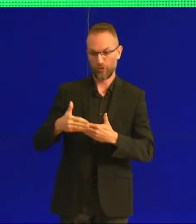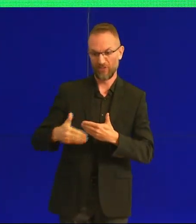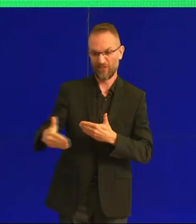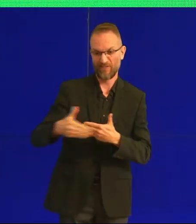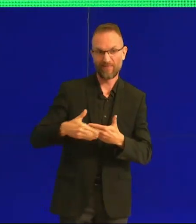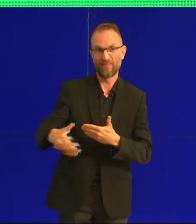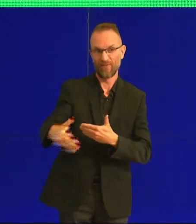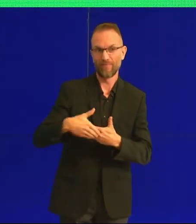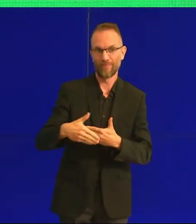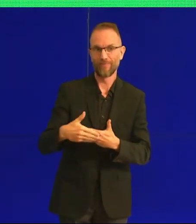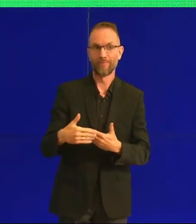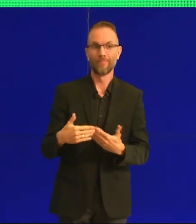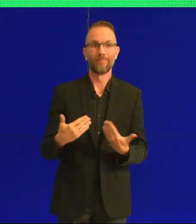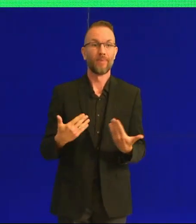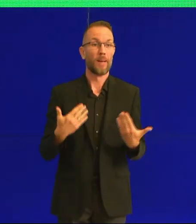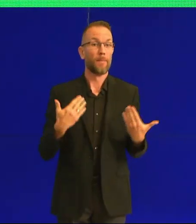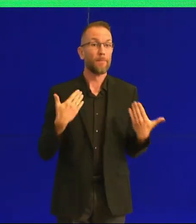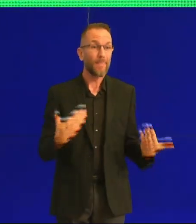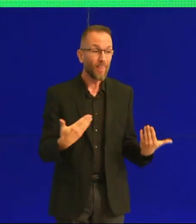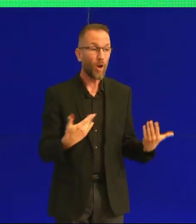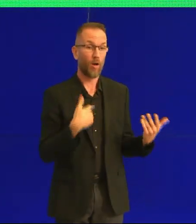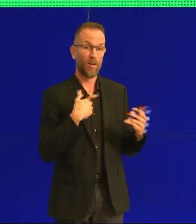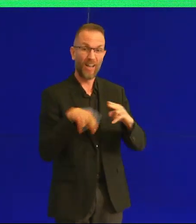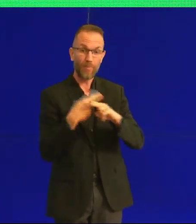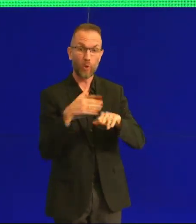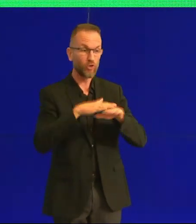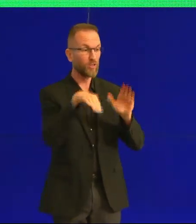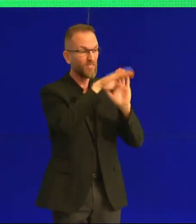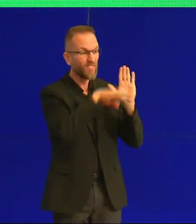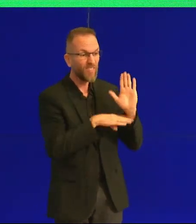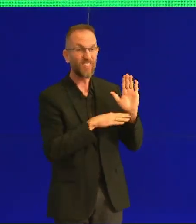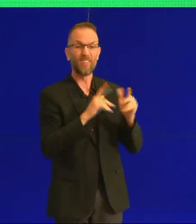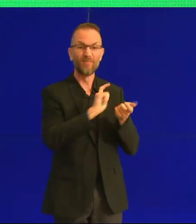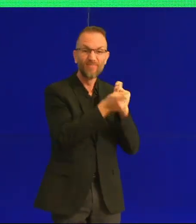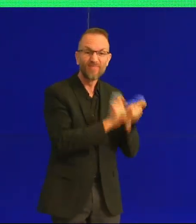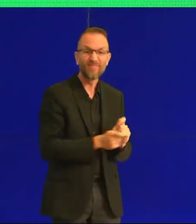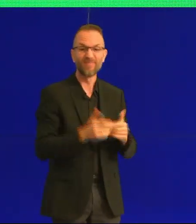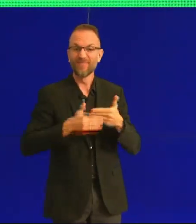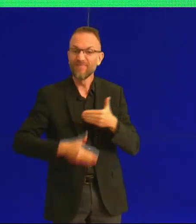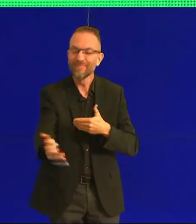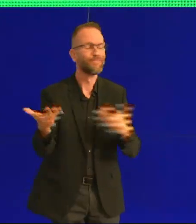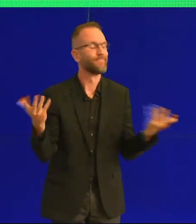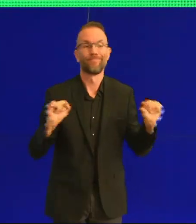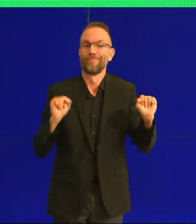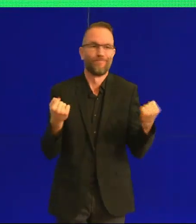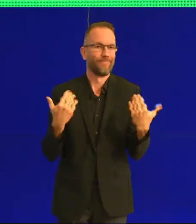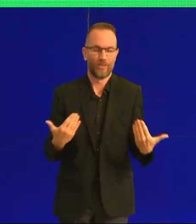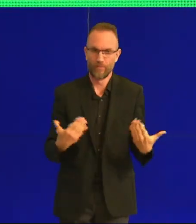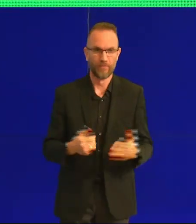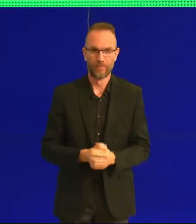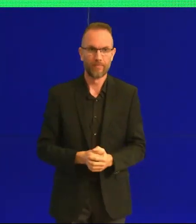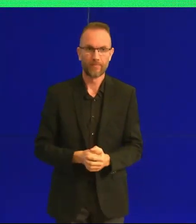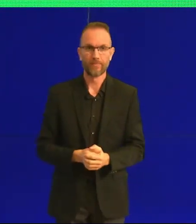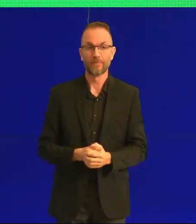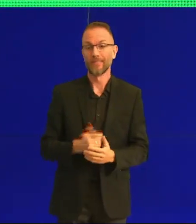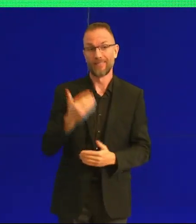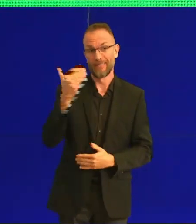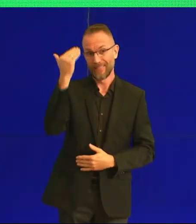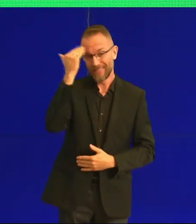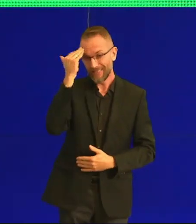aujourd'hui tout de suite étant donné que vous le savez il ya énormément d'experts de collaborateurs qui travaillent dans différents groupes de travail